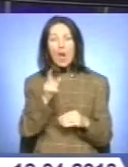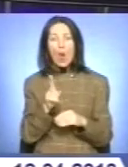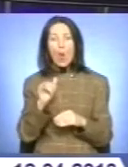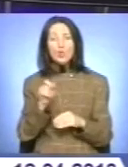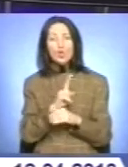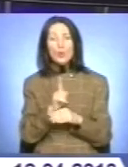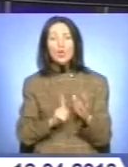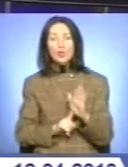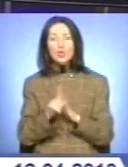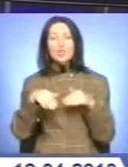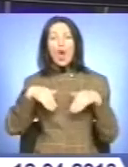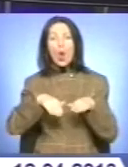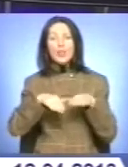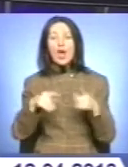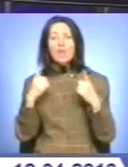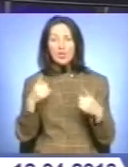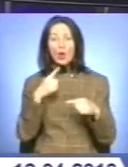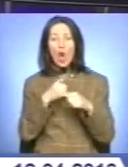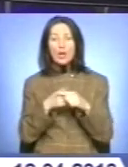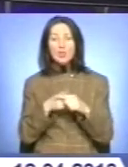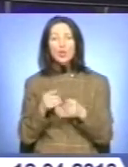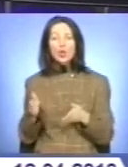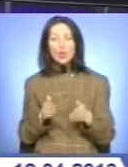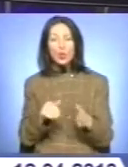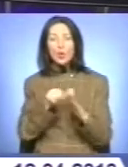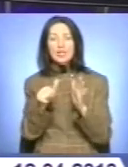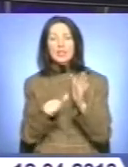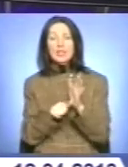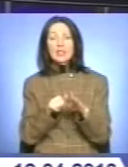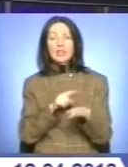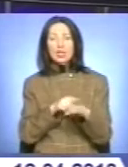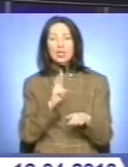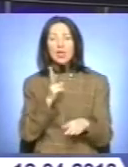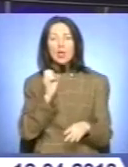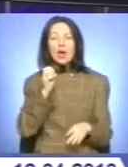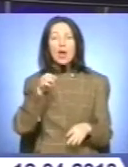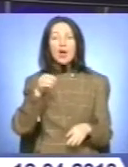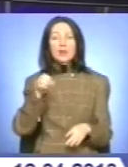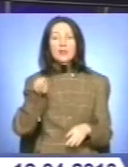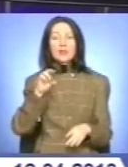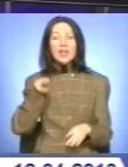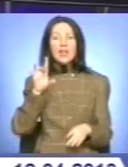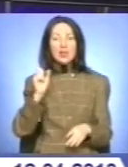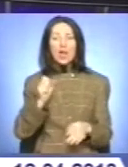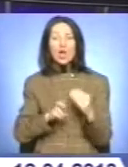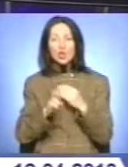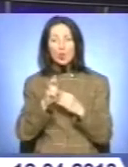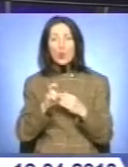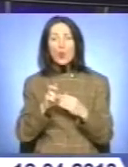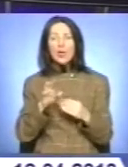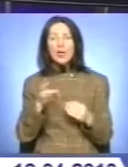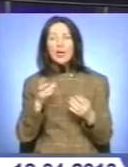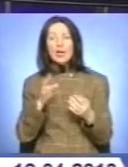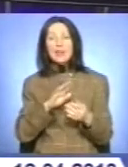Тернополі розпочнеться хода Великою хресною дорогою. О 16-й у Катедральному соборі Непорочного Зачаття Пресвятої